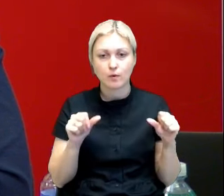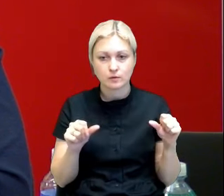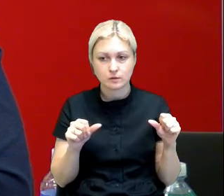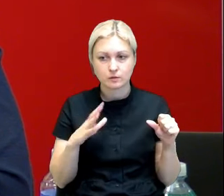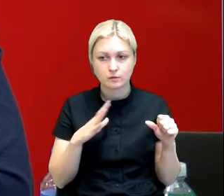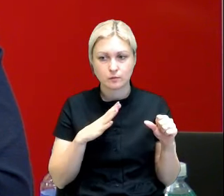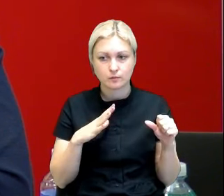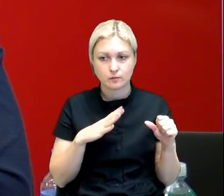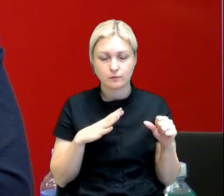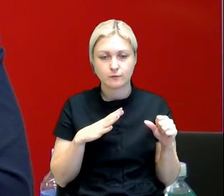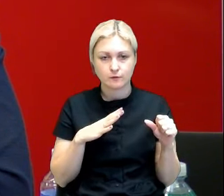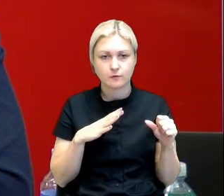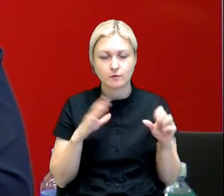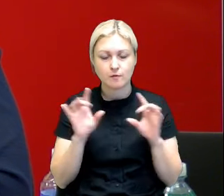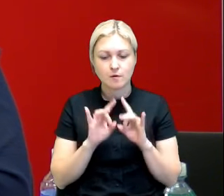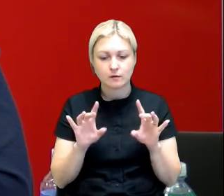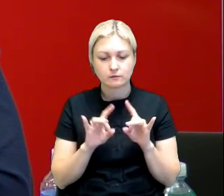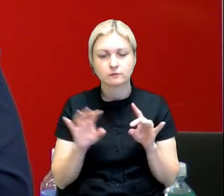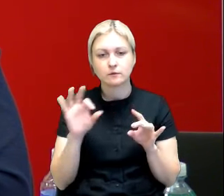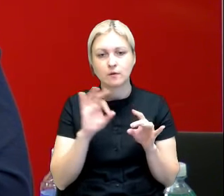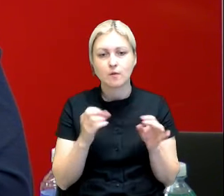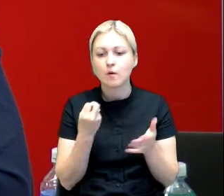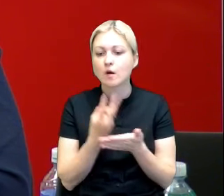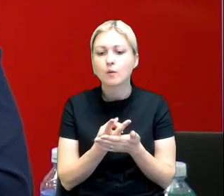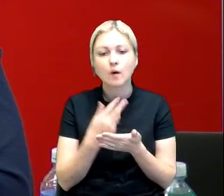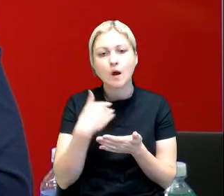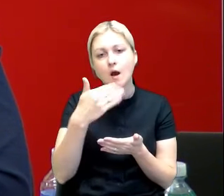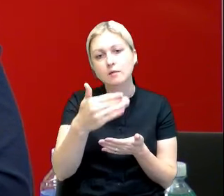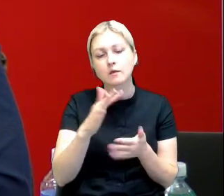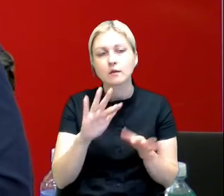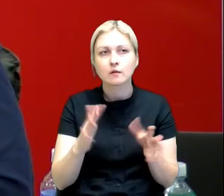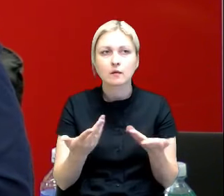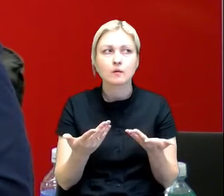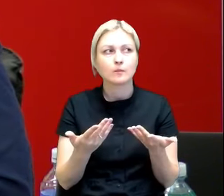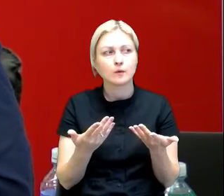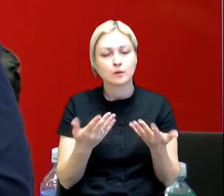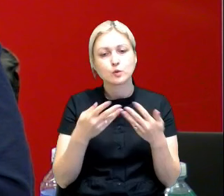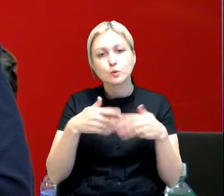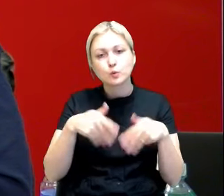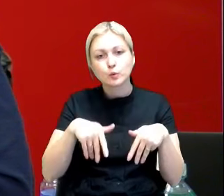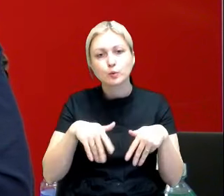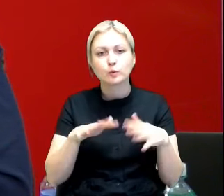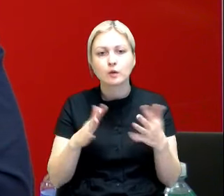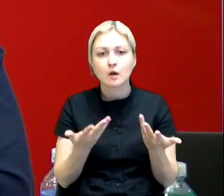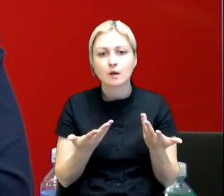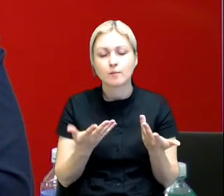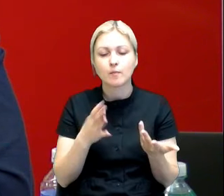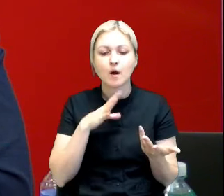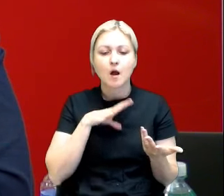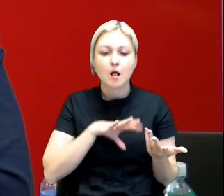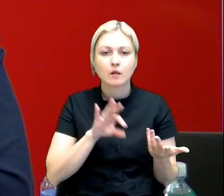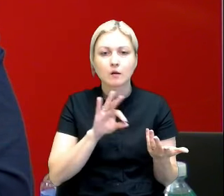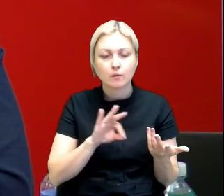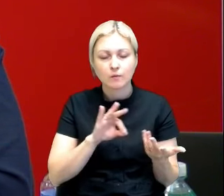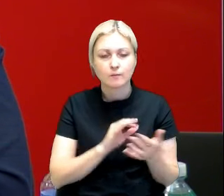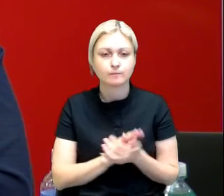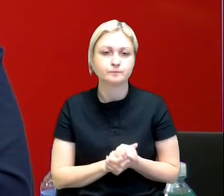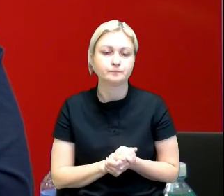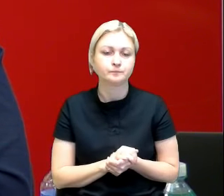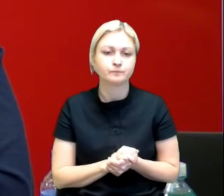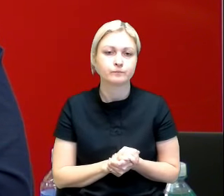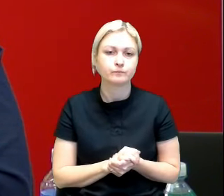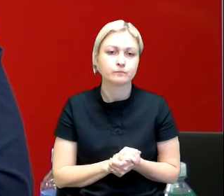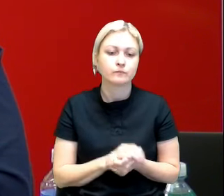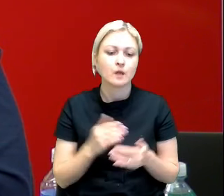kalbant apie ligoninės perspektyvos apie struktūrą a atlyginimų politiką a tikrai